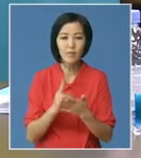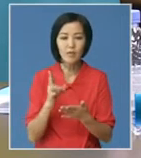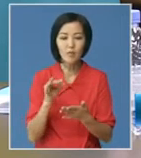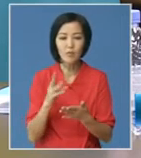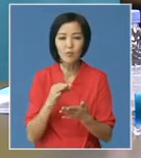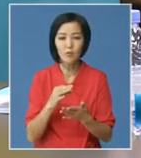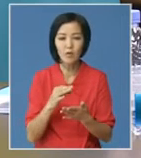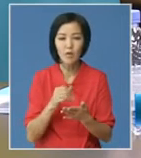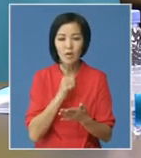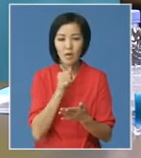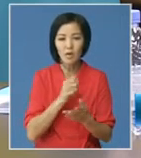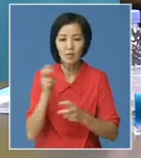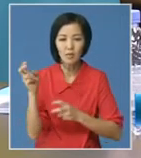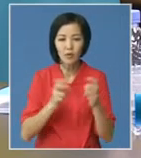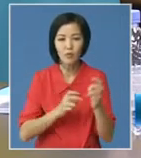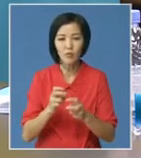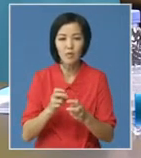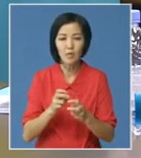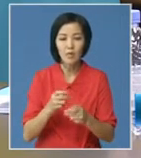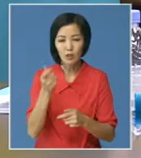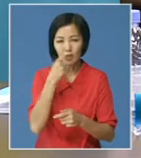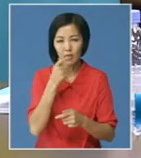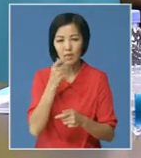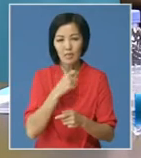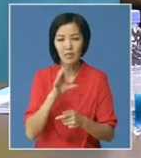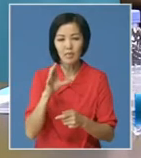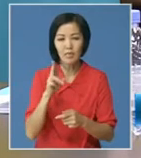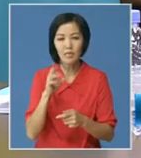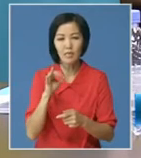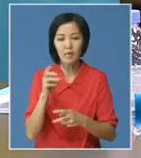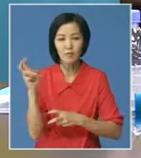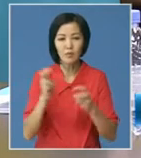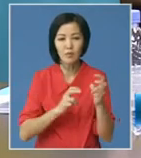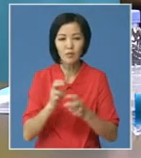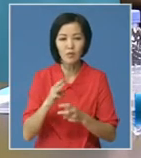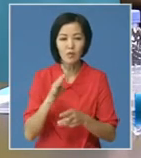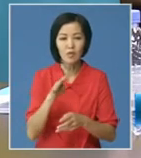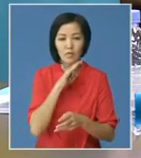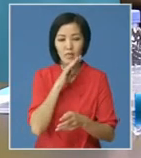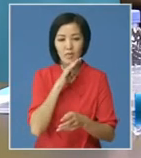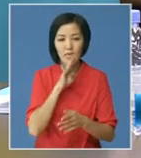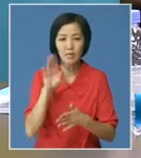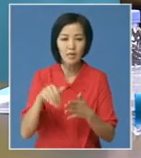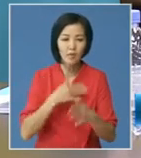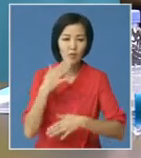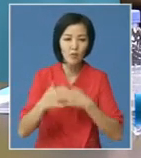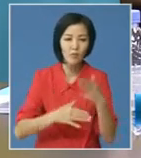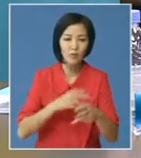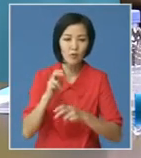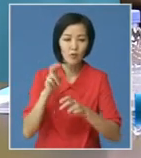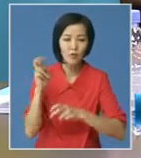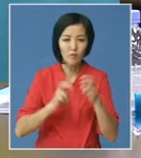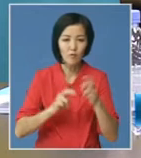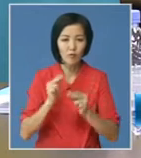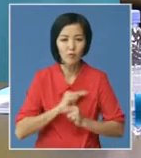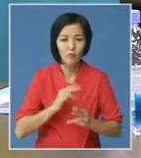зауыты, Жаркенттегі крахмал сірне зауыты және Текелдегі өнімді қайта өңдеу зауыттарының ісі ілгерілеп жатыр. Бұдан бөлек қазір